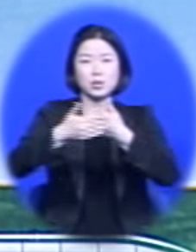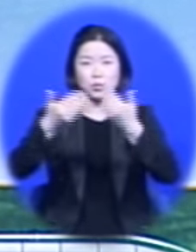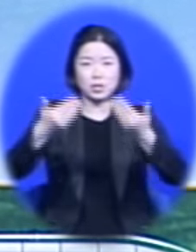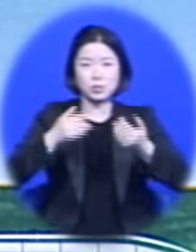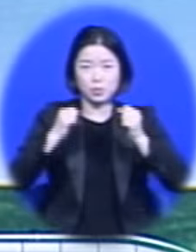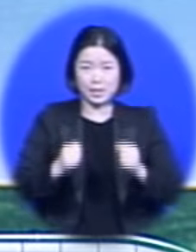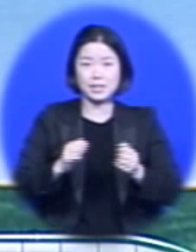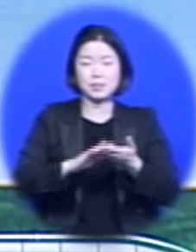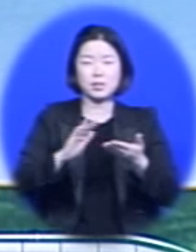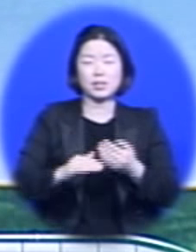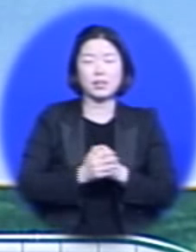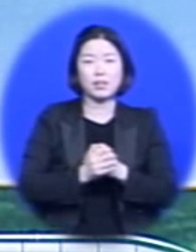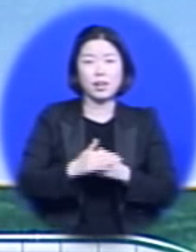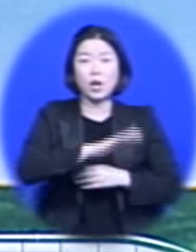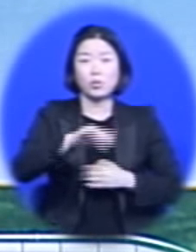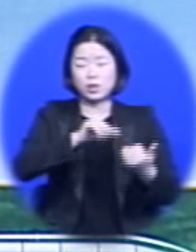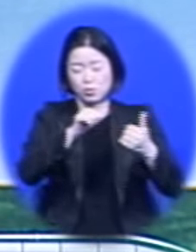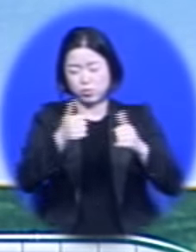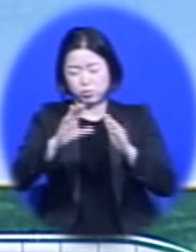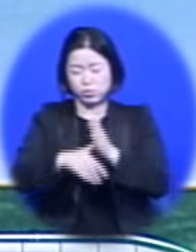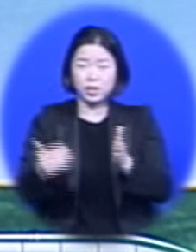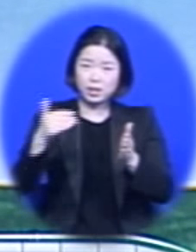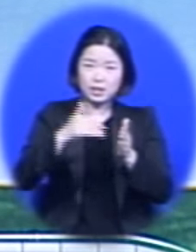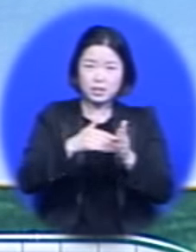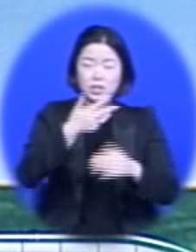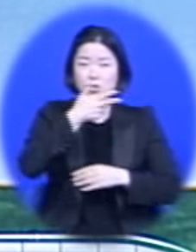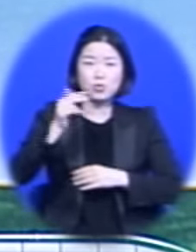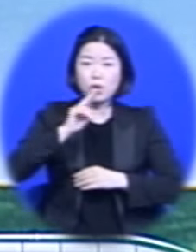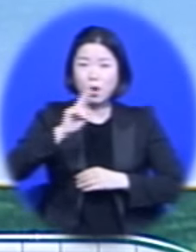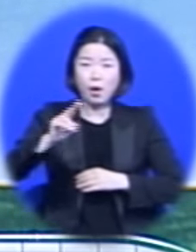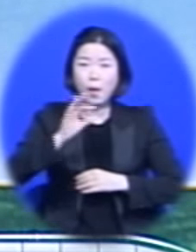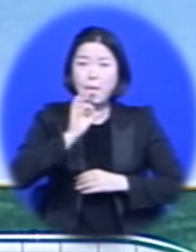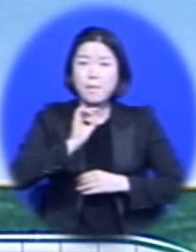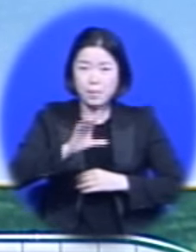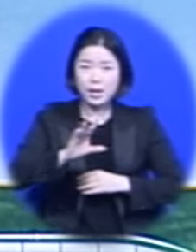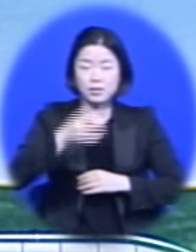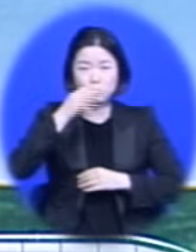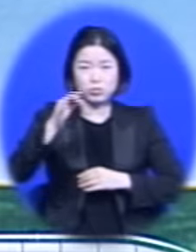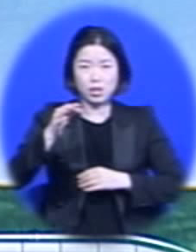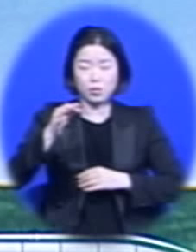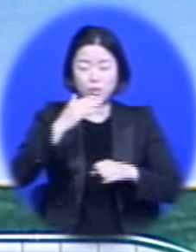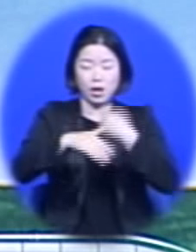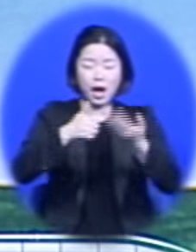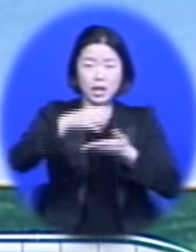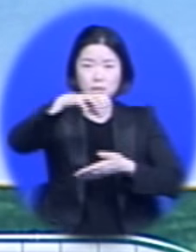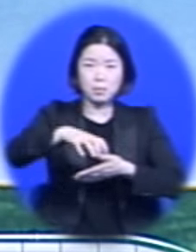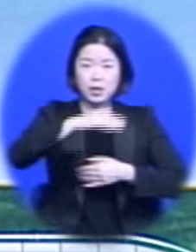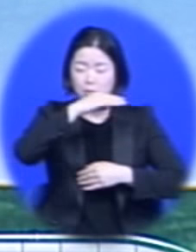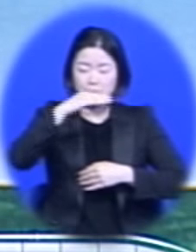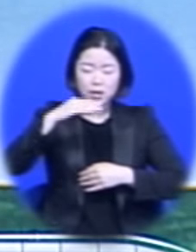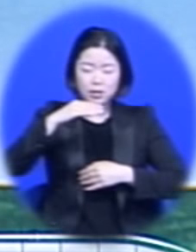그러나 성령께서 우리가 평생 죽을 때까지 계속 주여만 부르라고, 제대로 한번 하나님 앞에 제대로 된 기도도 못